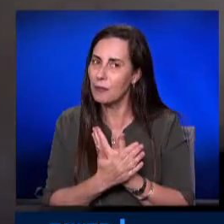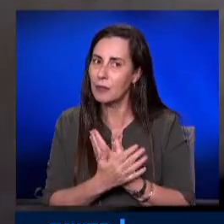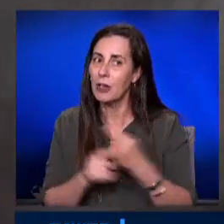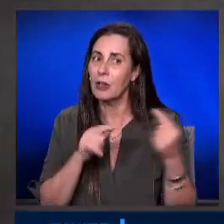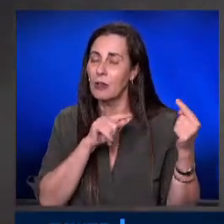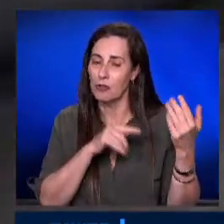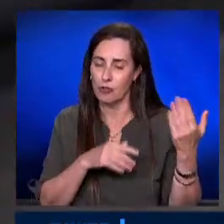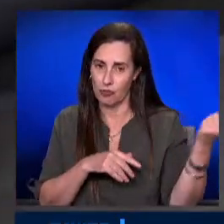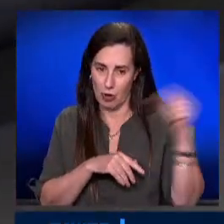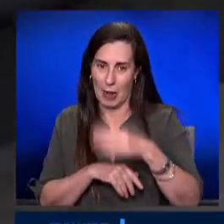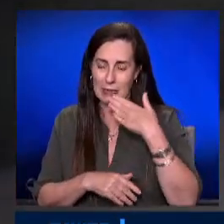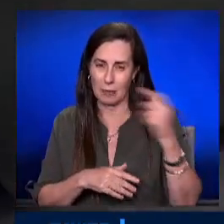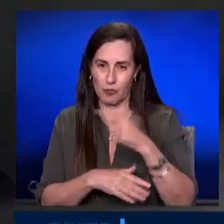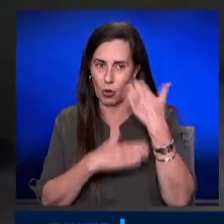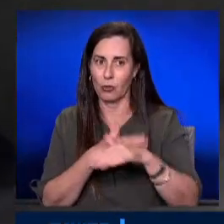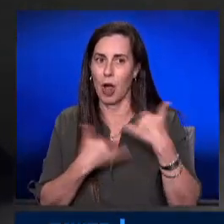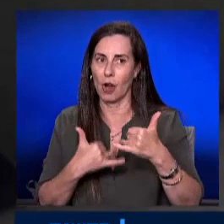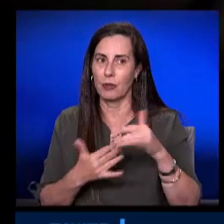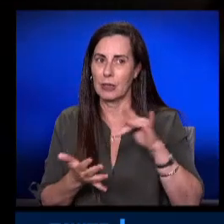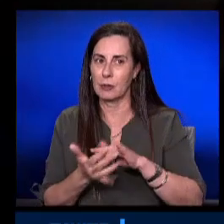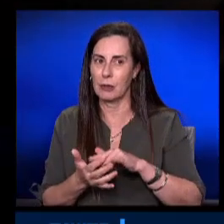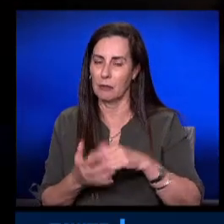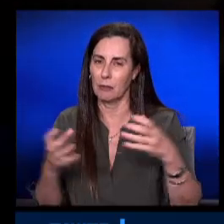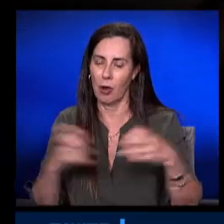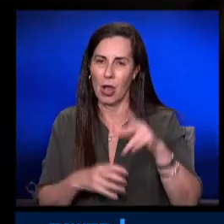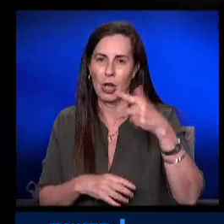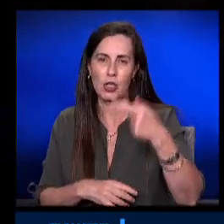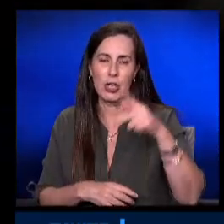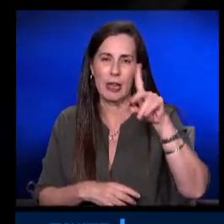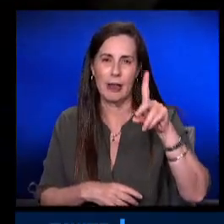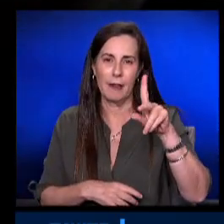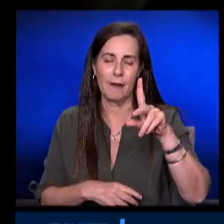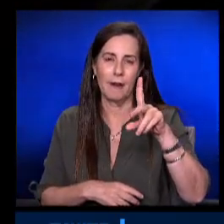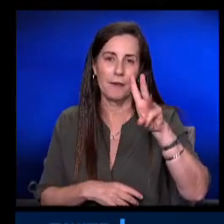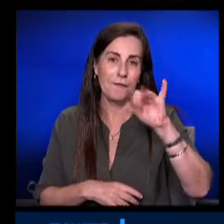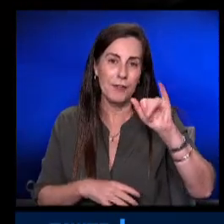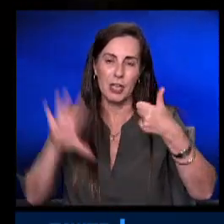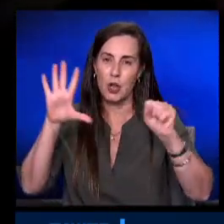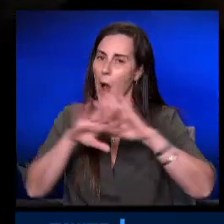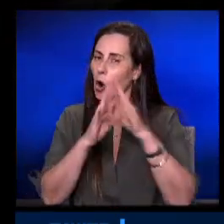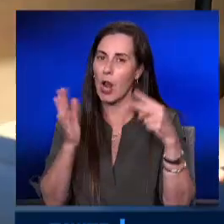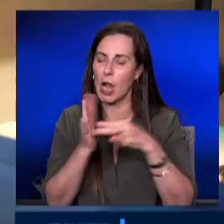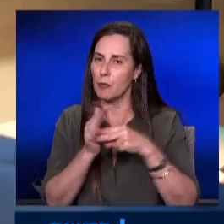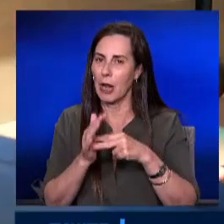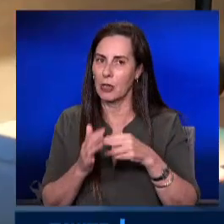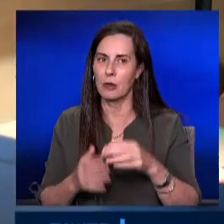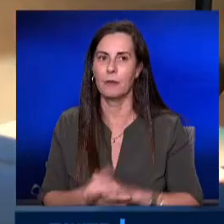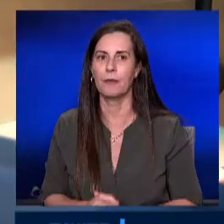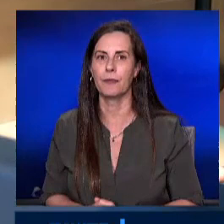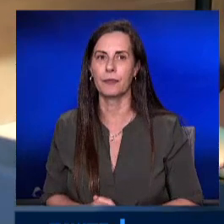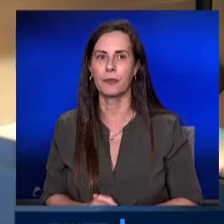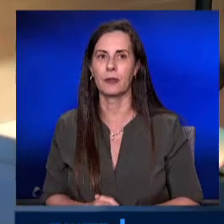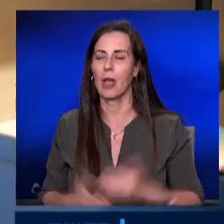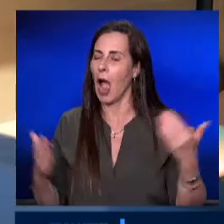לארץ בשבועות האחרונים. אנחנו נמצאים עכשיו ב-GV60, זה בעצם הרכב הכל חשמלי הראשון שלנו. הוא